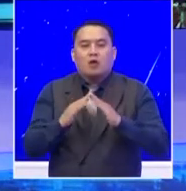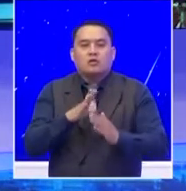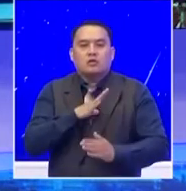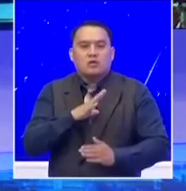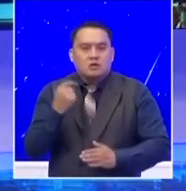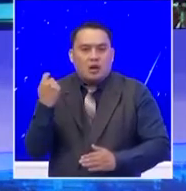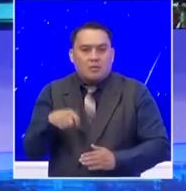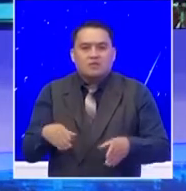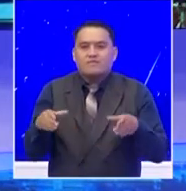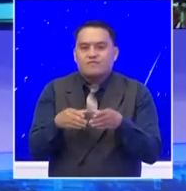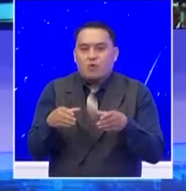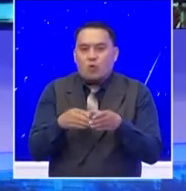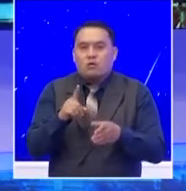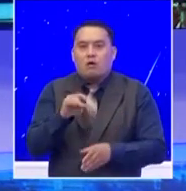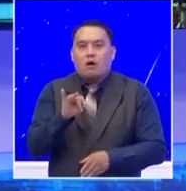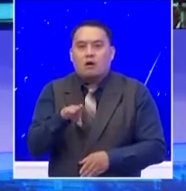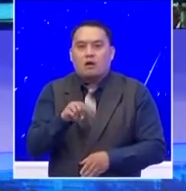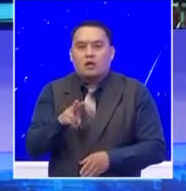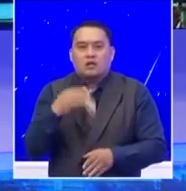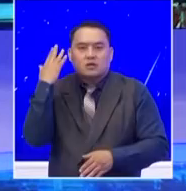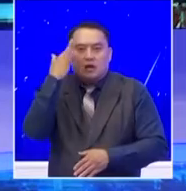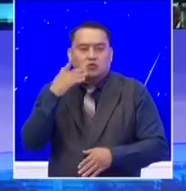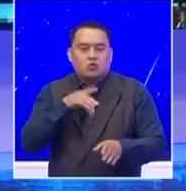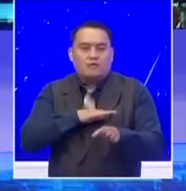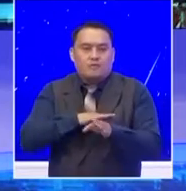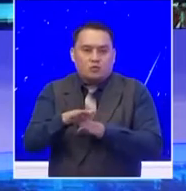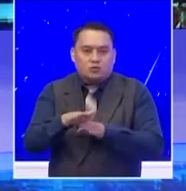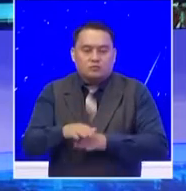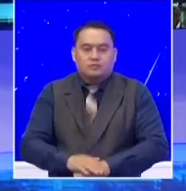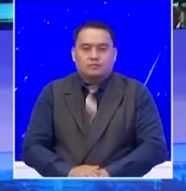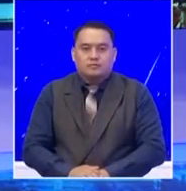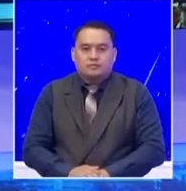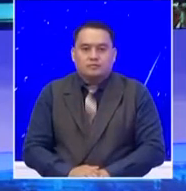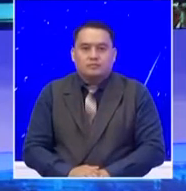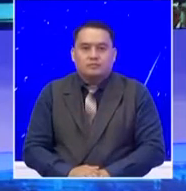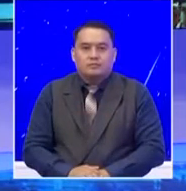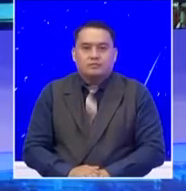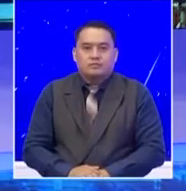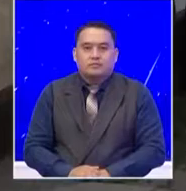фонд «Харикет» воплощает в жизнь надежды казахстанцев. Подробности из материала сюжета.